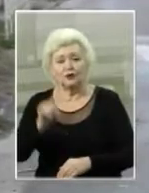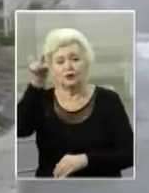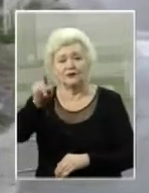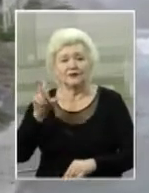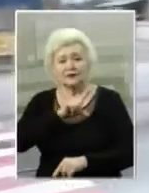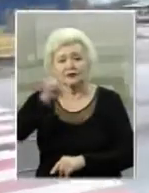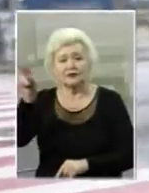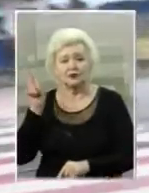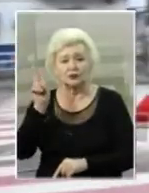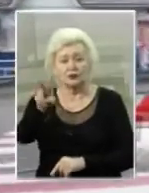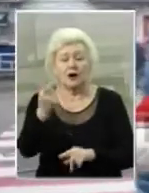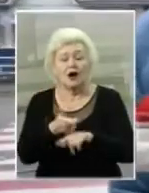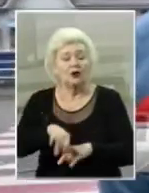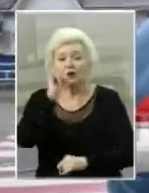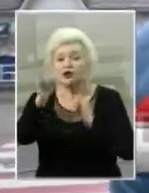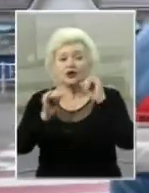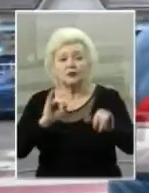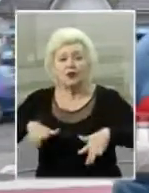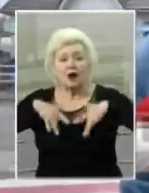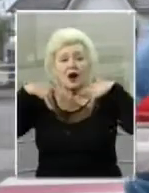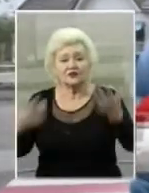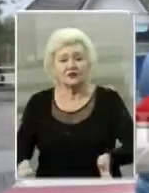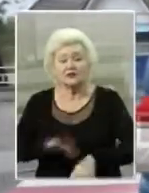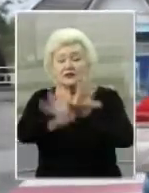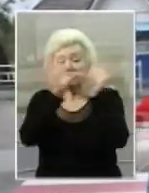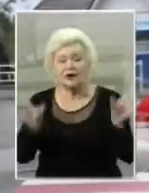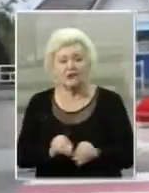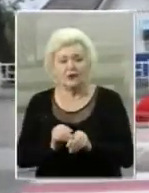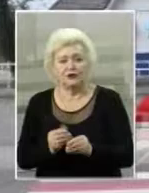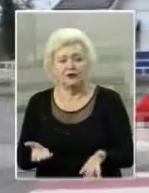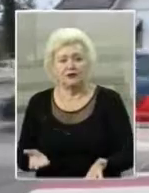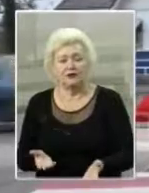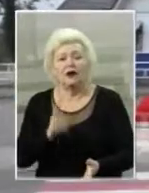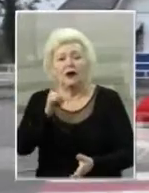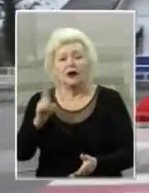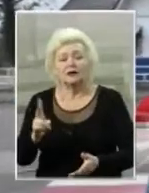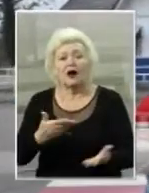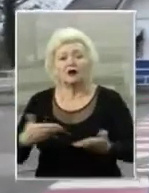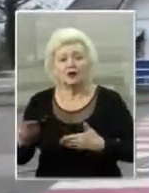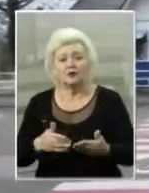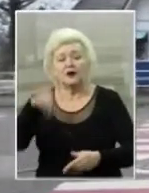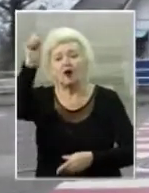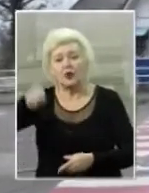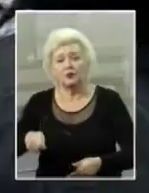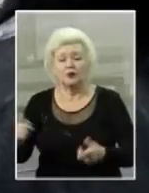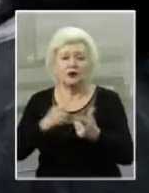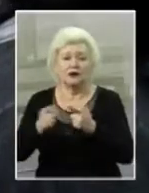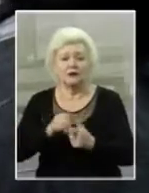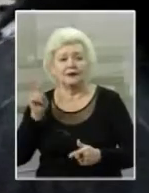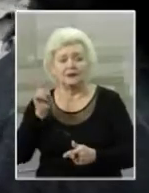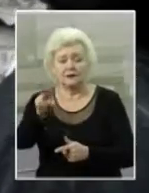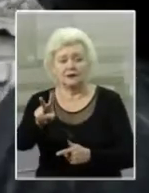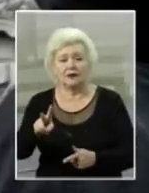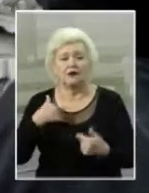тролейбусом. Дуже погано, відвратительно, взагалі. Ви що, не збираєтесь? Блин, попутком или на траликах?